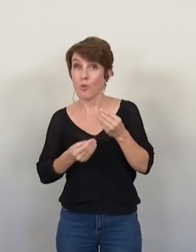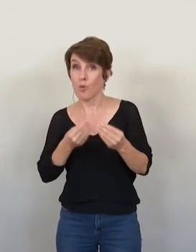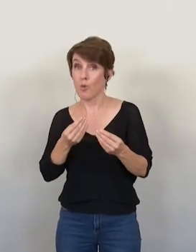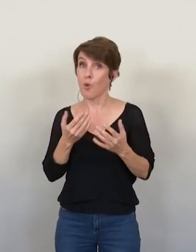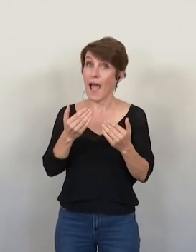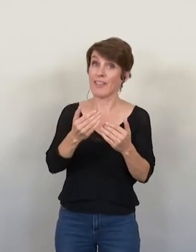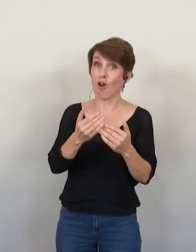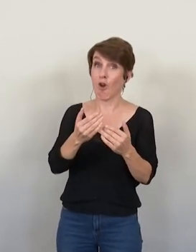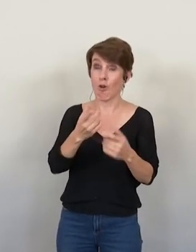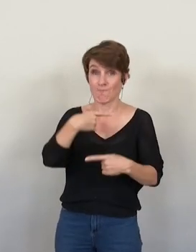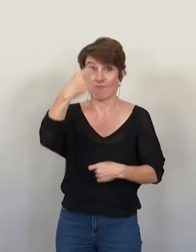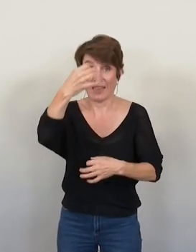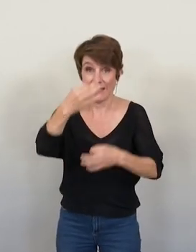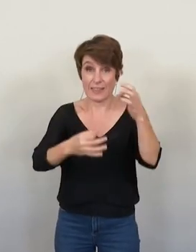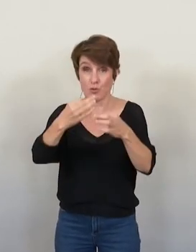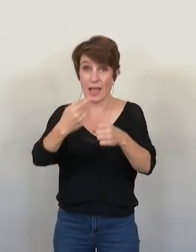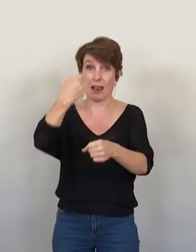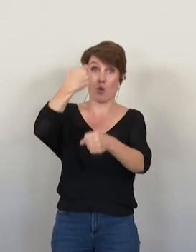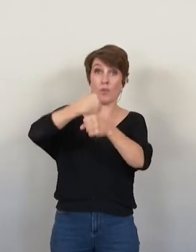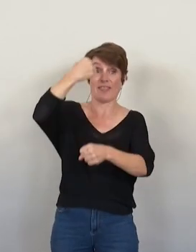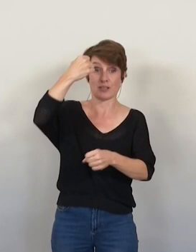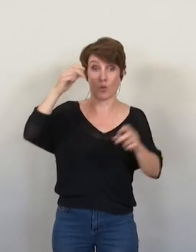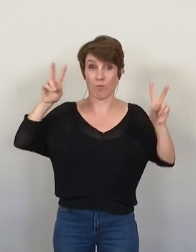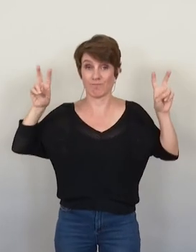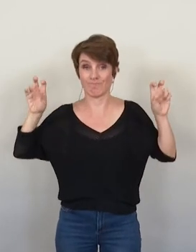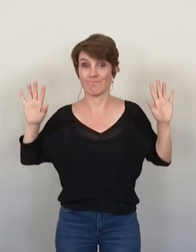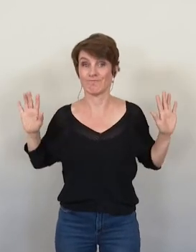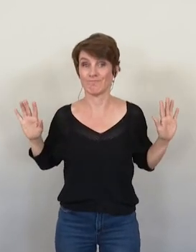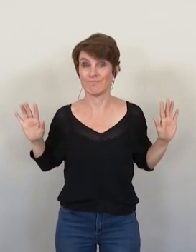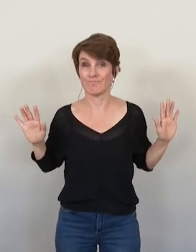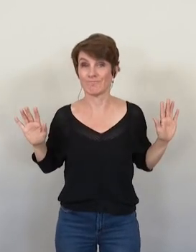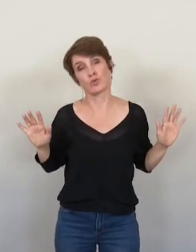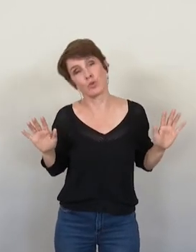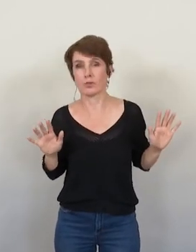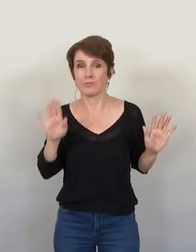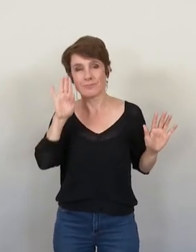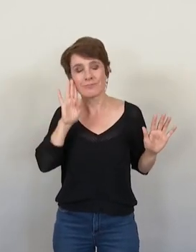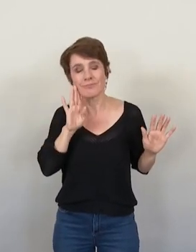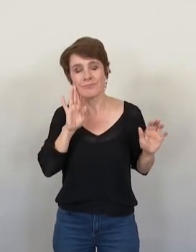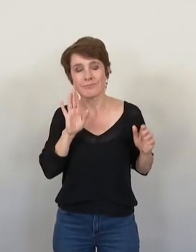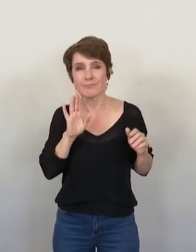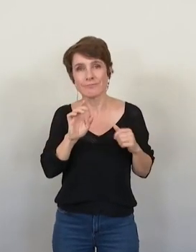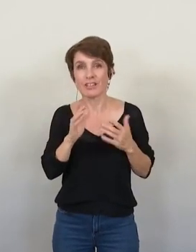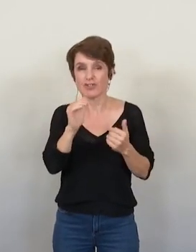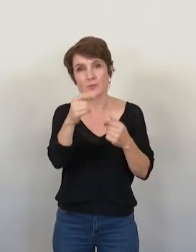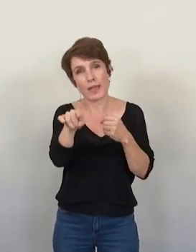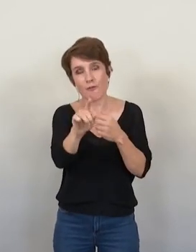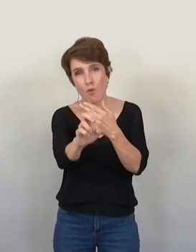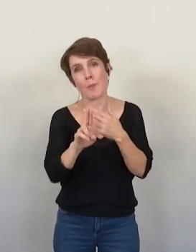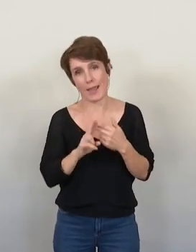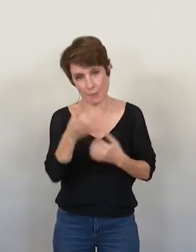faire et j'espère que vous ferez simplement l'honneur au conseil municipal de de répondre à ces questions extrêmement